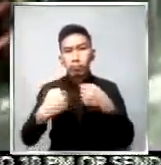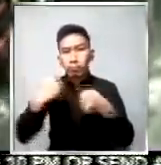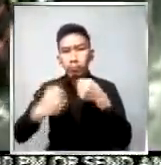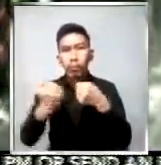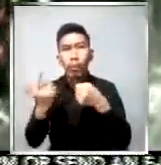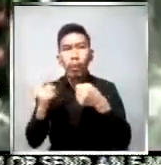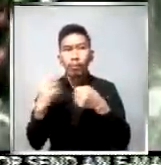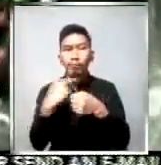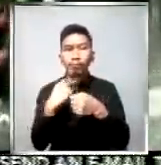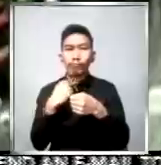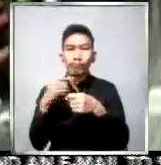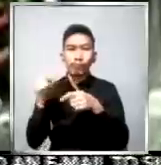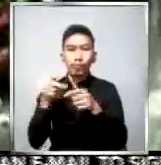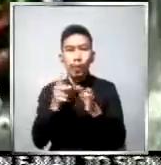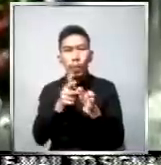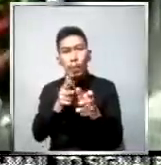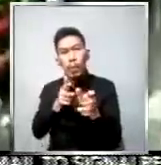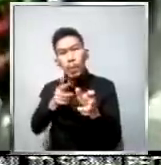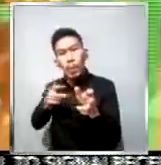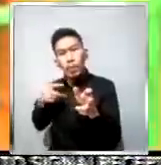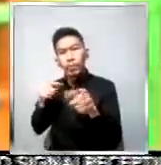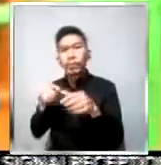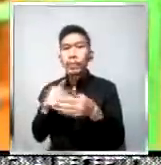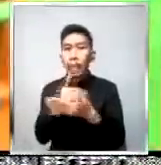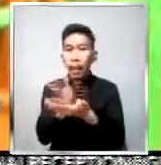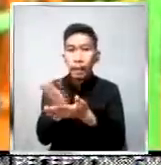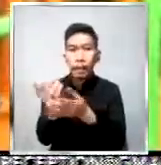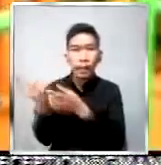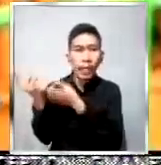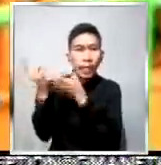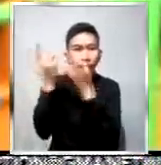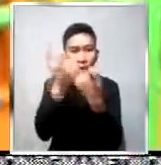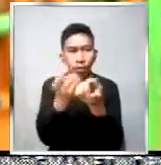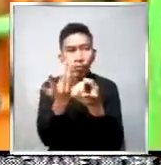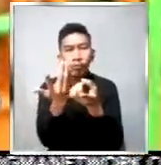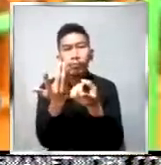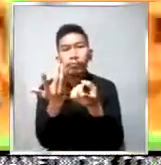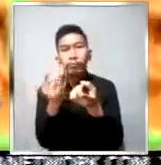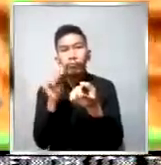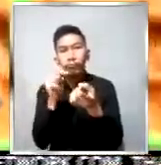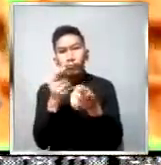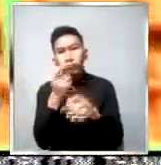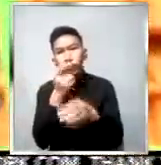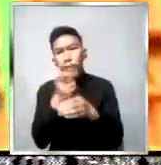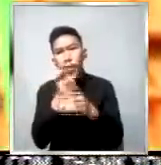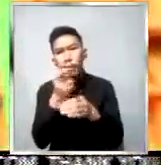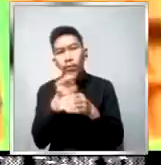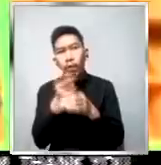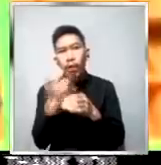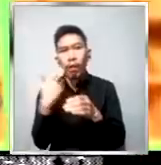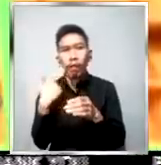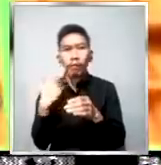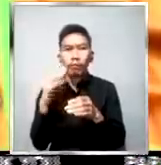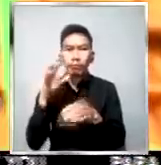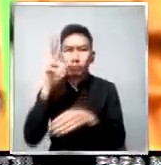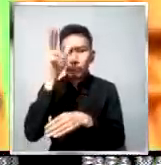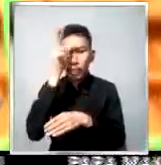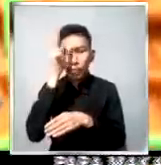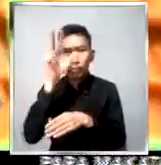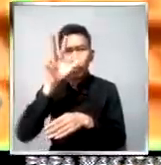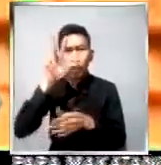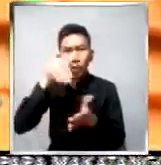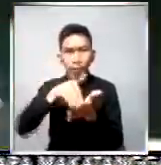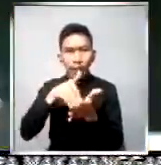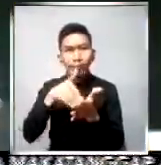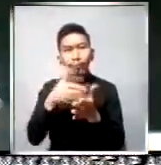magbabiyahe ng mga kalakal tulad ng 5 truck na ito na may kargang 13,000 buhay na manok. 3 araw na silang stranded dito sa labas